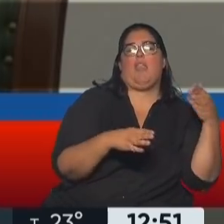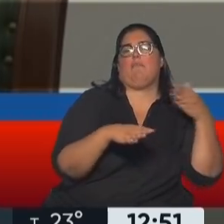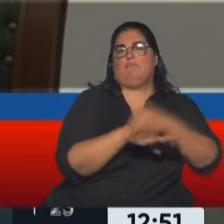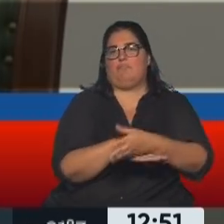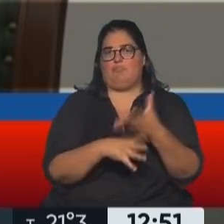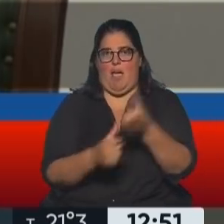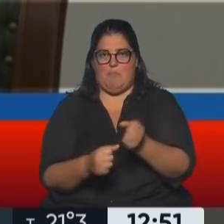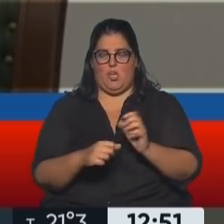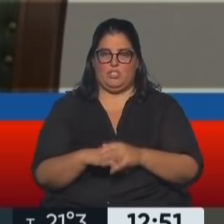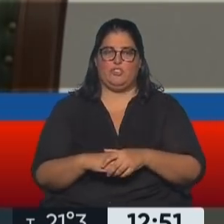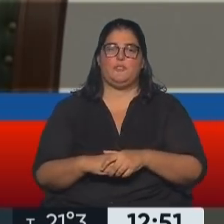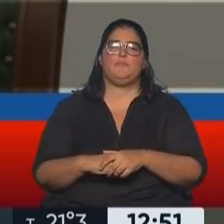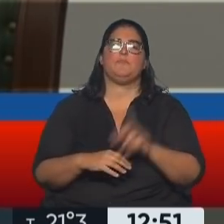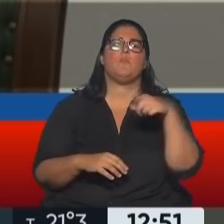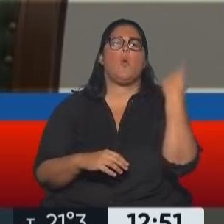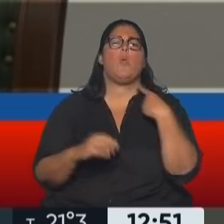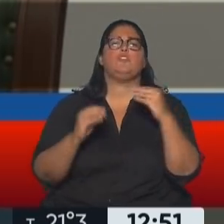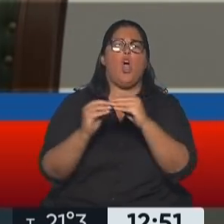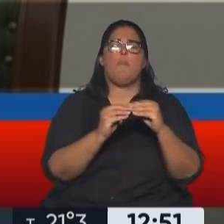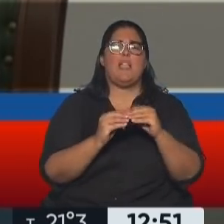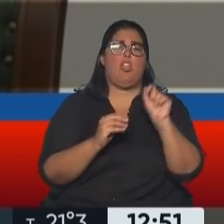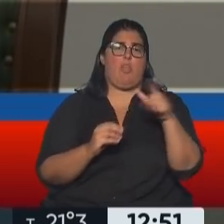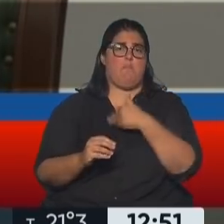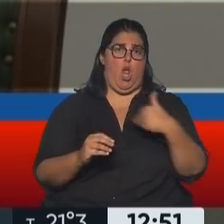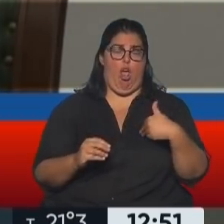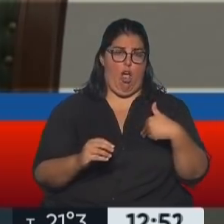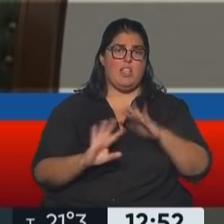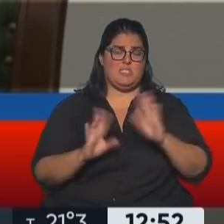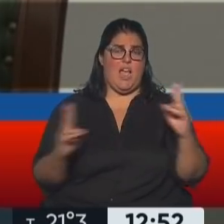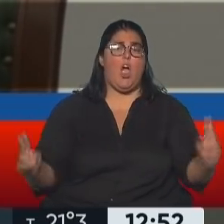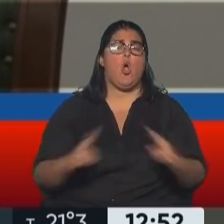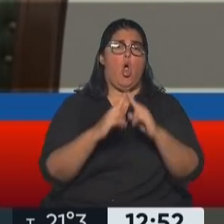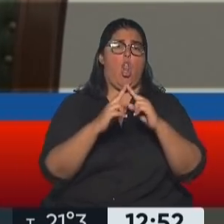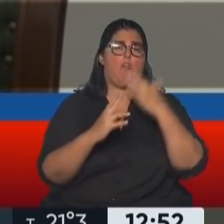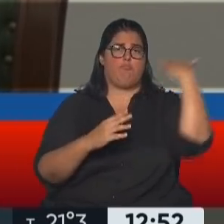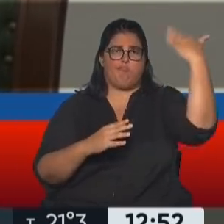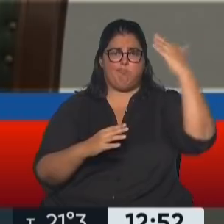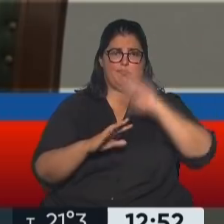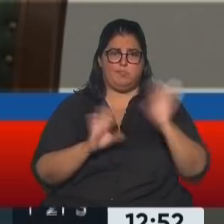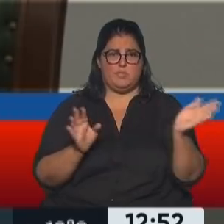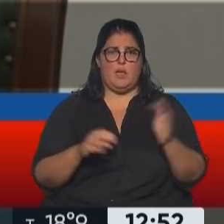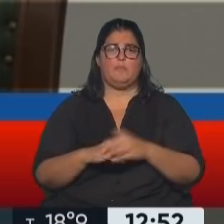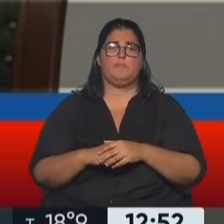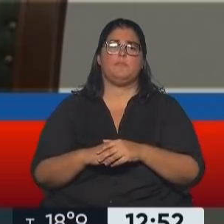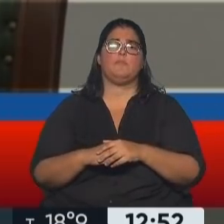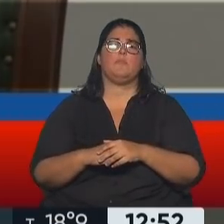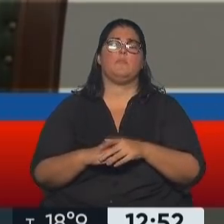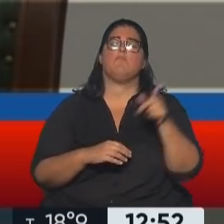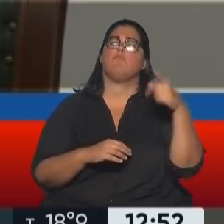вмешательства НАТО. Вот польские наши коллеги уже заявили, что вот сейчас будет саммит НАТО,